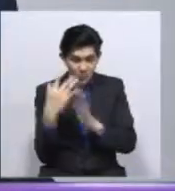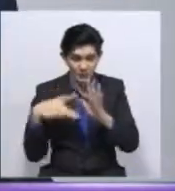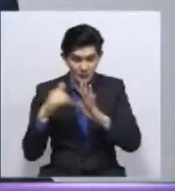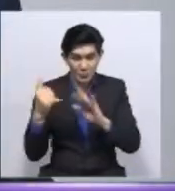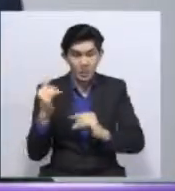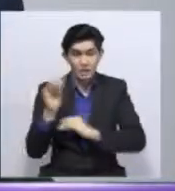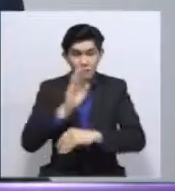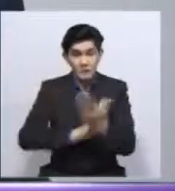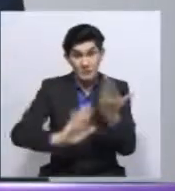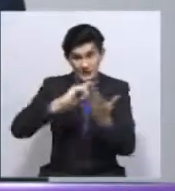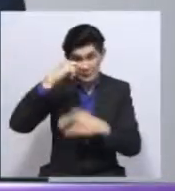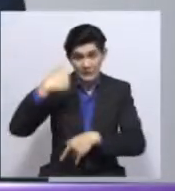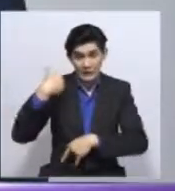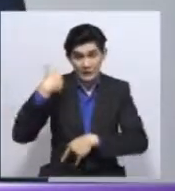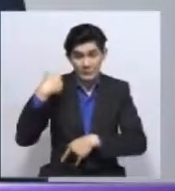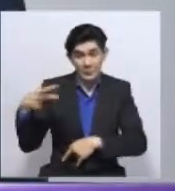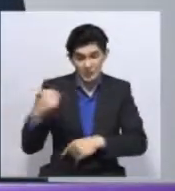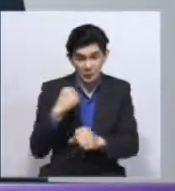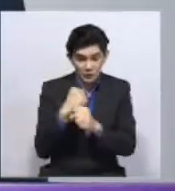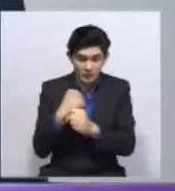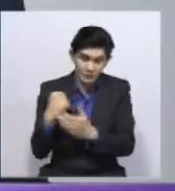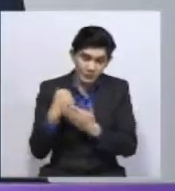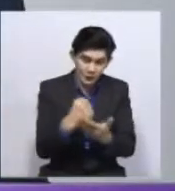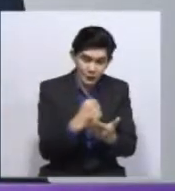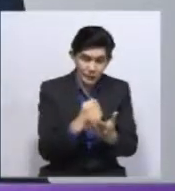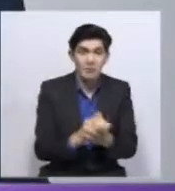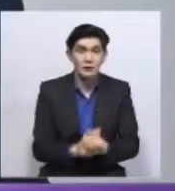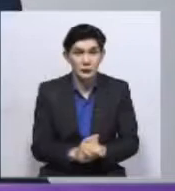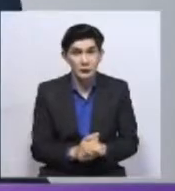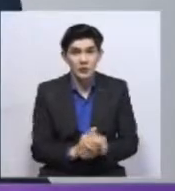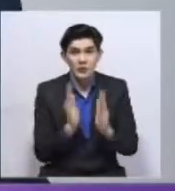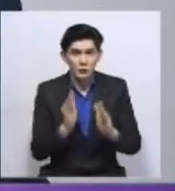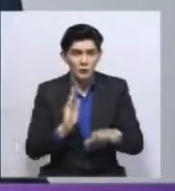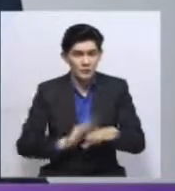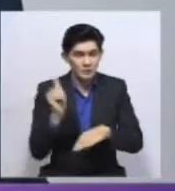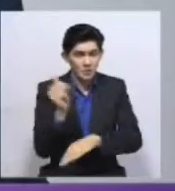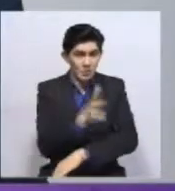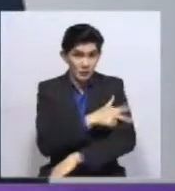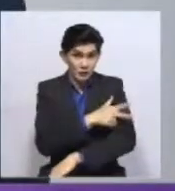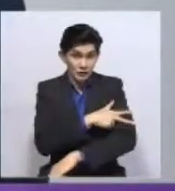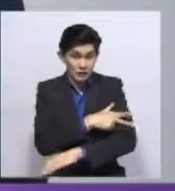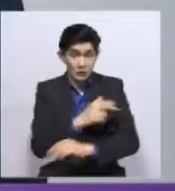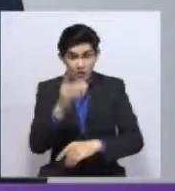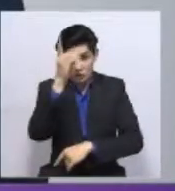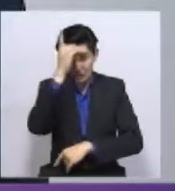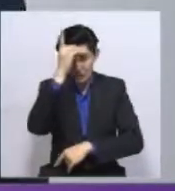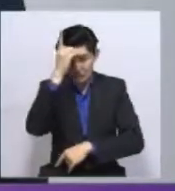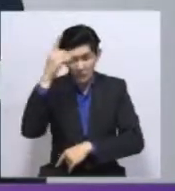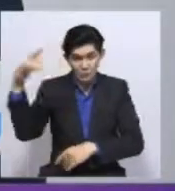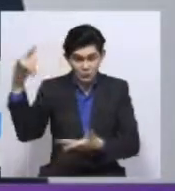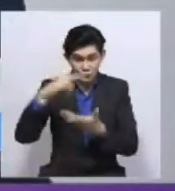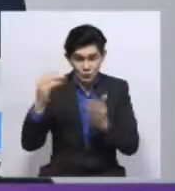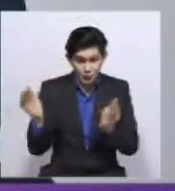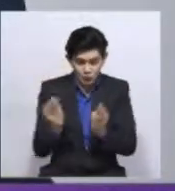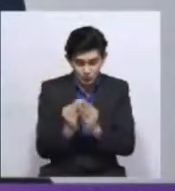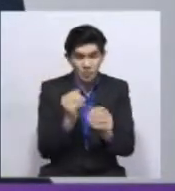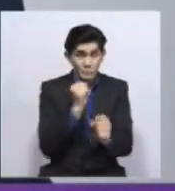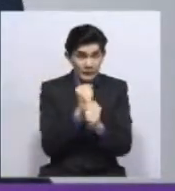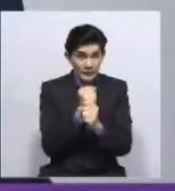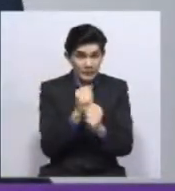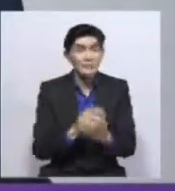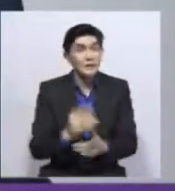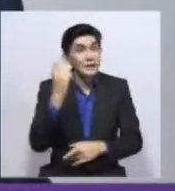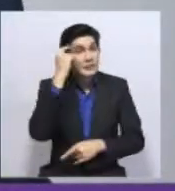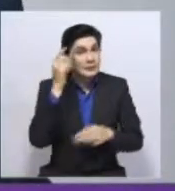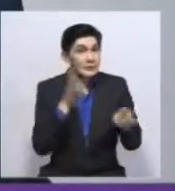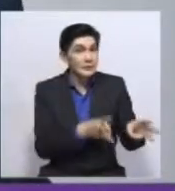ในระดับประเทศเรามีผู้เชี่ยวชาญด็อกเตอร์อะไรจากเยอรมันเข้ามาร่วมในทีมแนวคิด